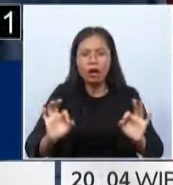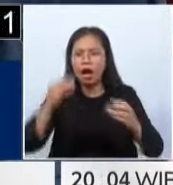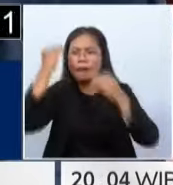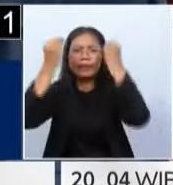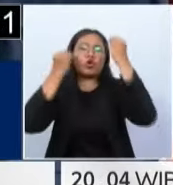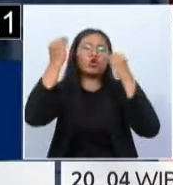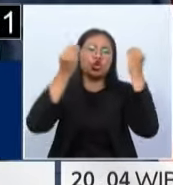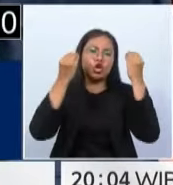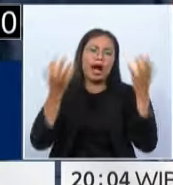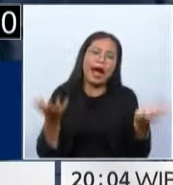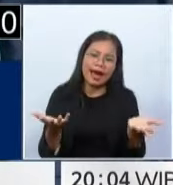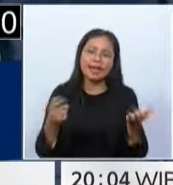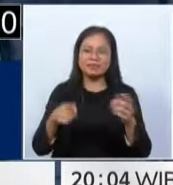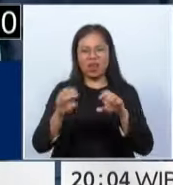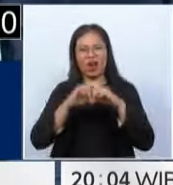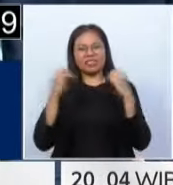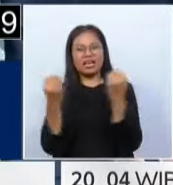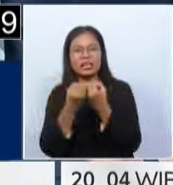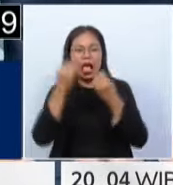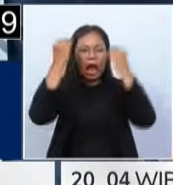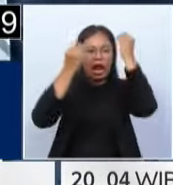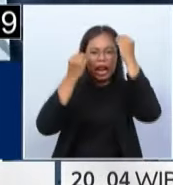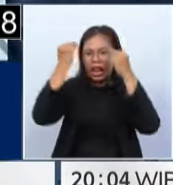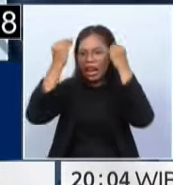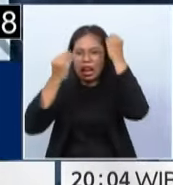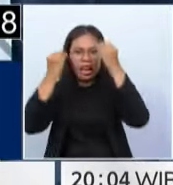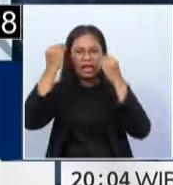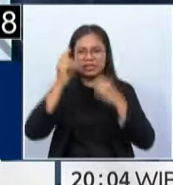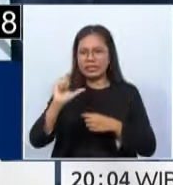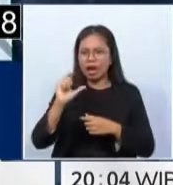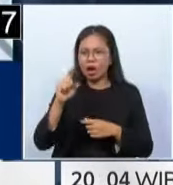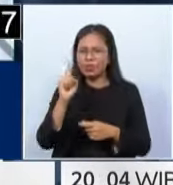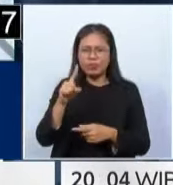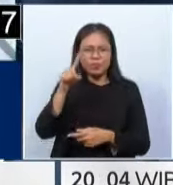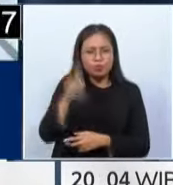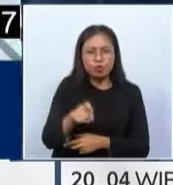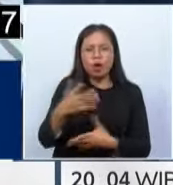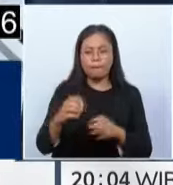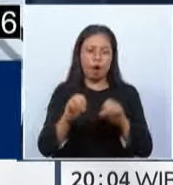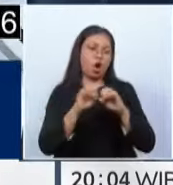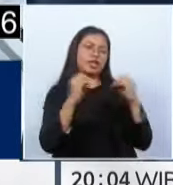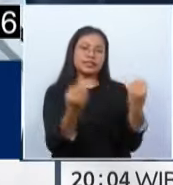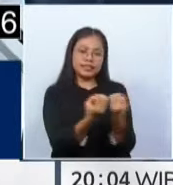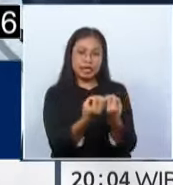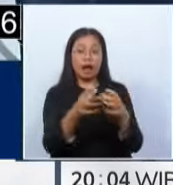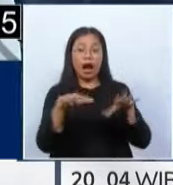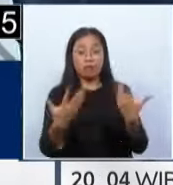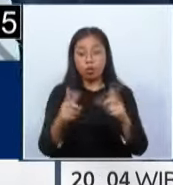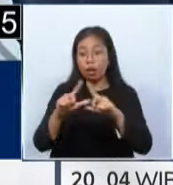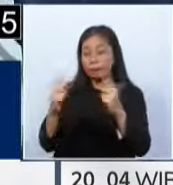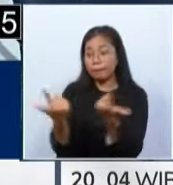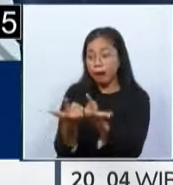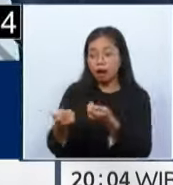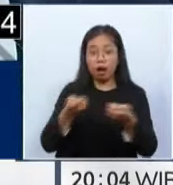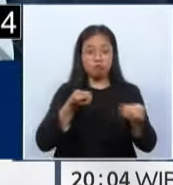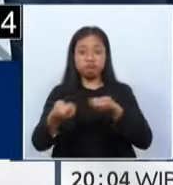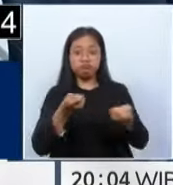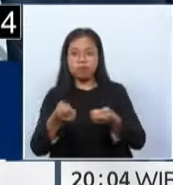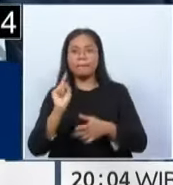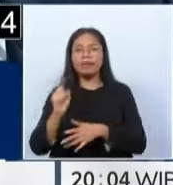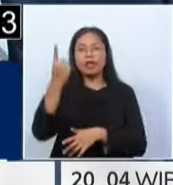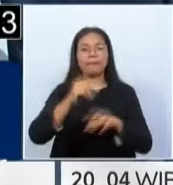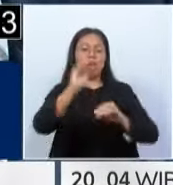organisasi yang sesungguhnya dibutuhkan adalah bagaimana organisasi itu diatur untuk merespon tantangan jadi nomor satu rumuskan itu